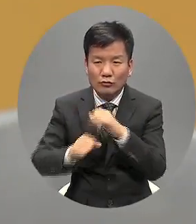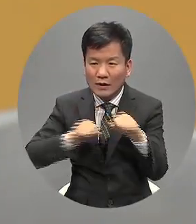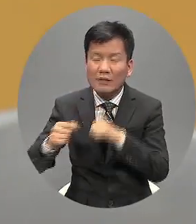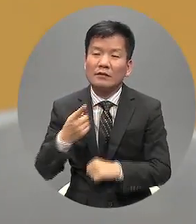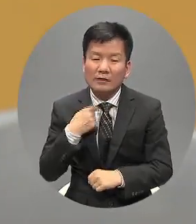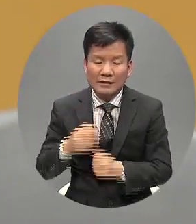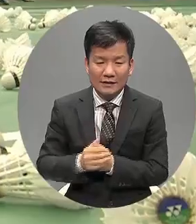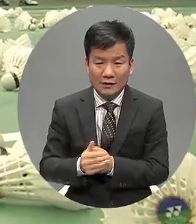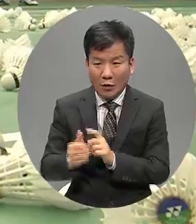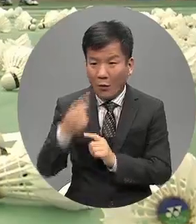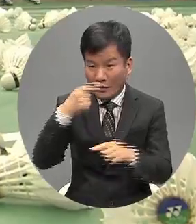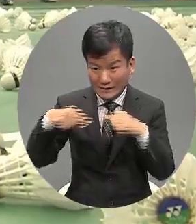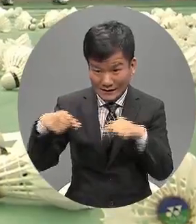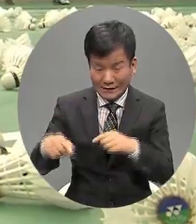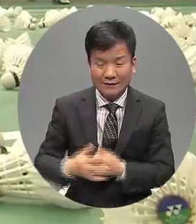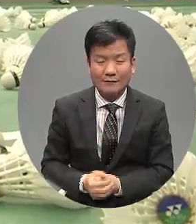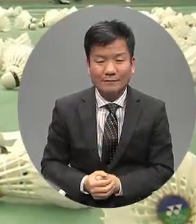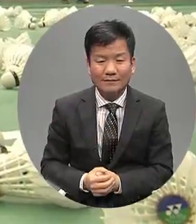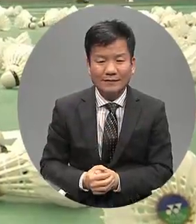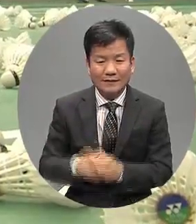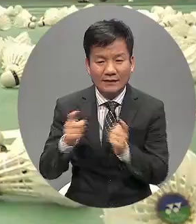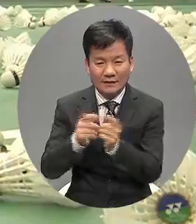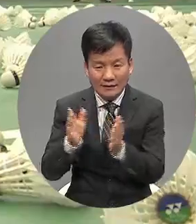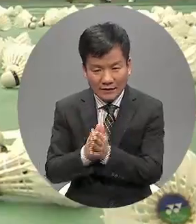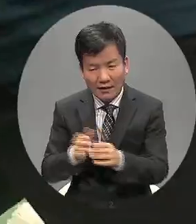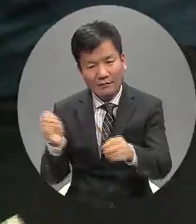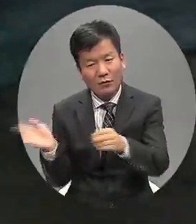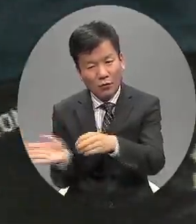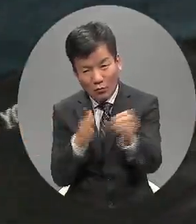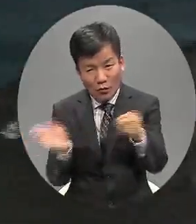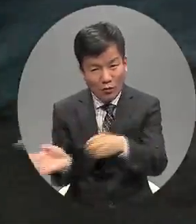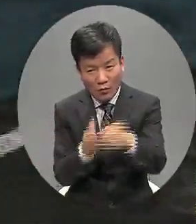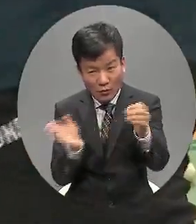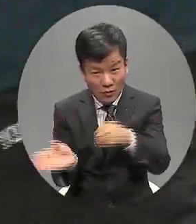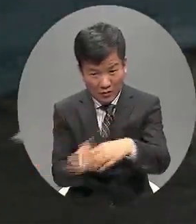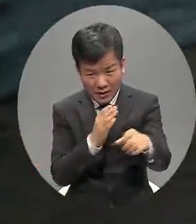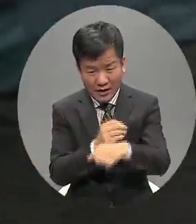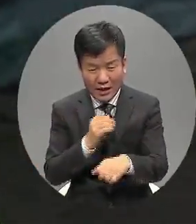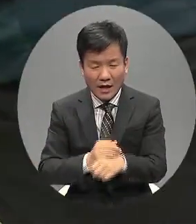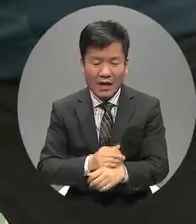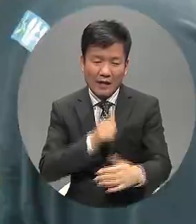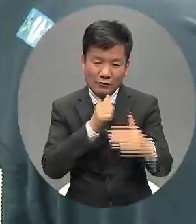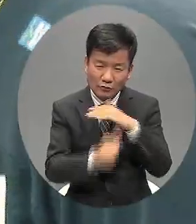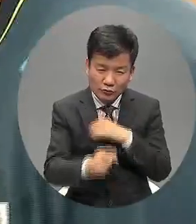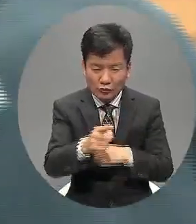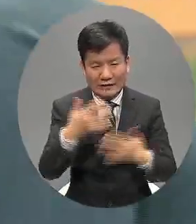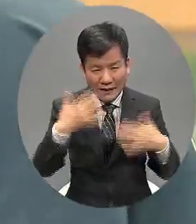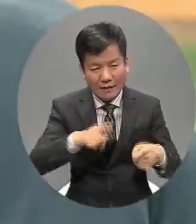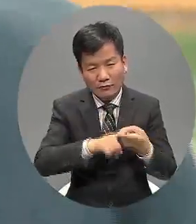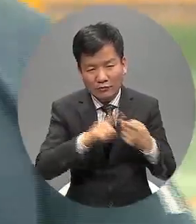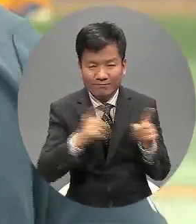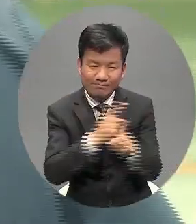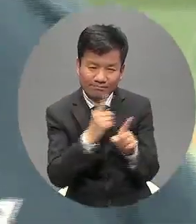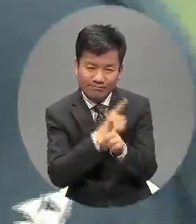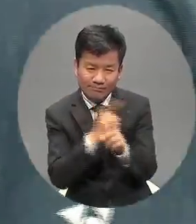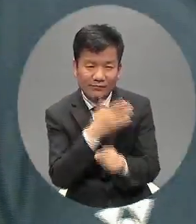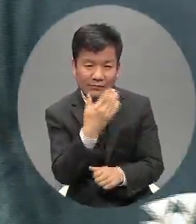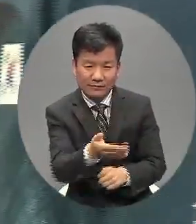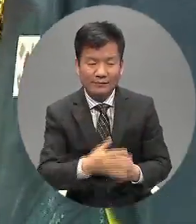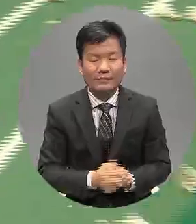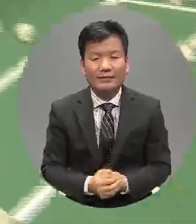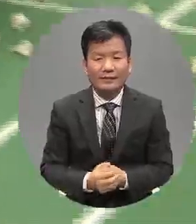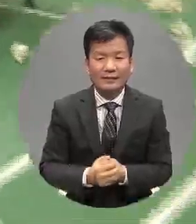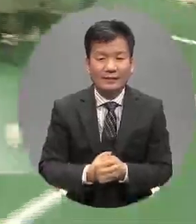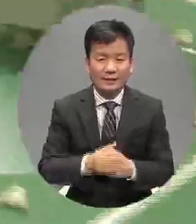활약했던 한동성 코치. 직접 라켓을 들고 셔틀콕을 쳐주며 선수들의 약점을 보완하기도 합니다.